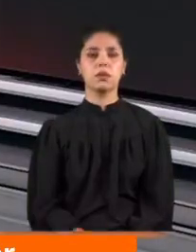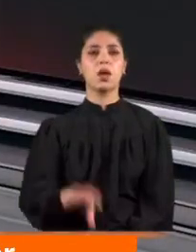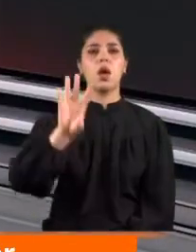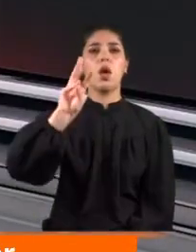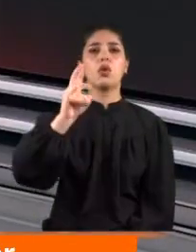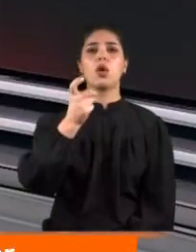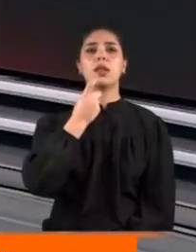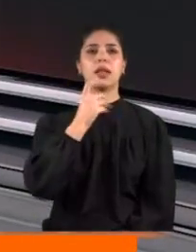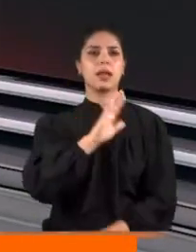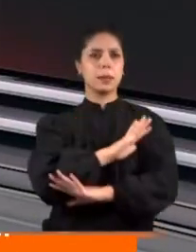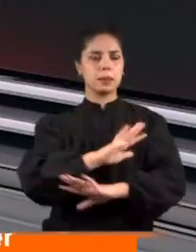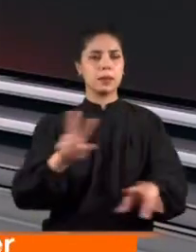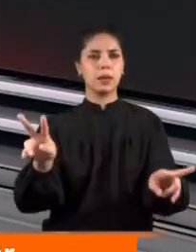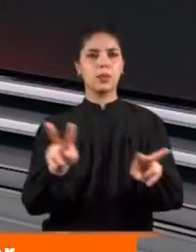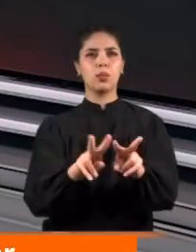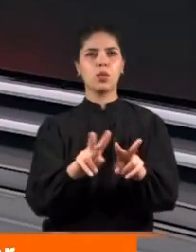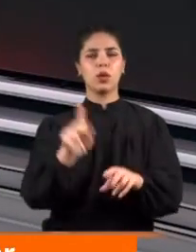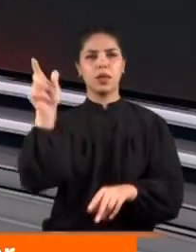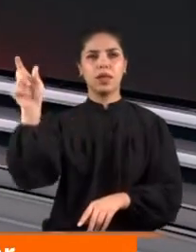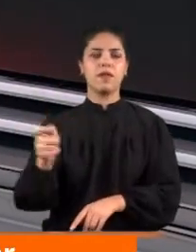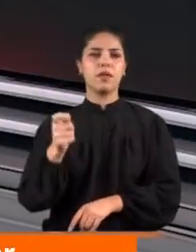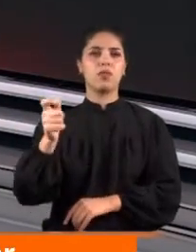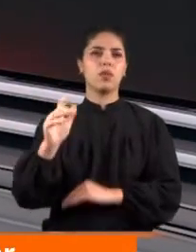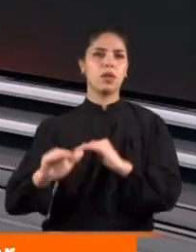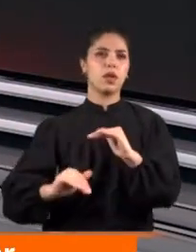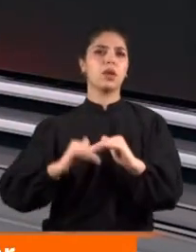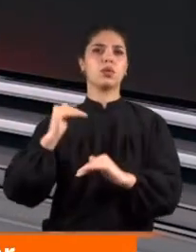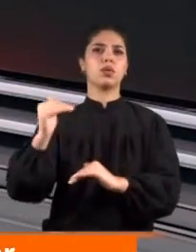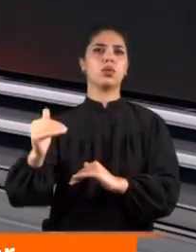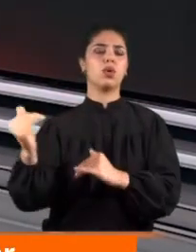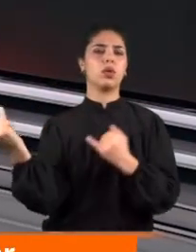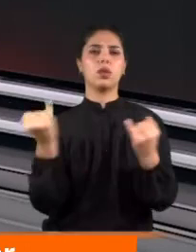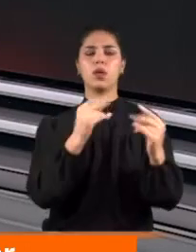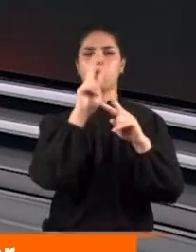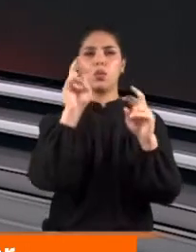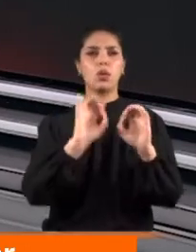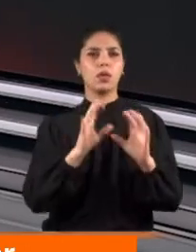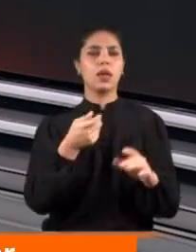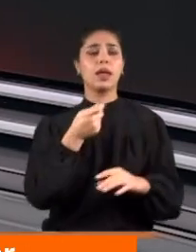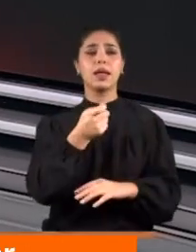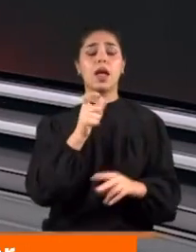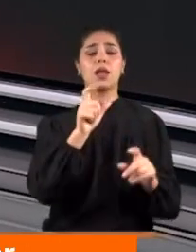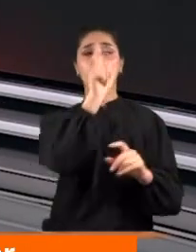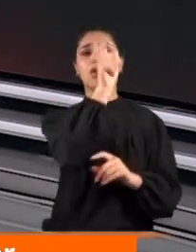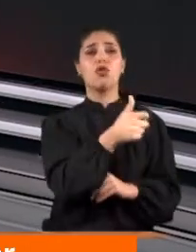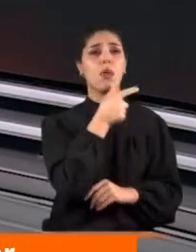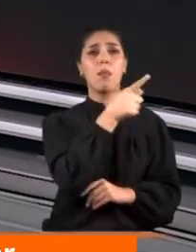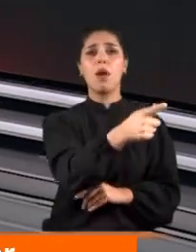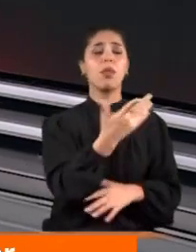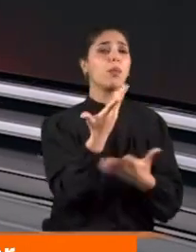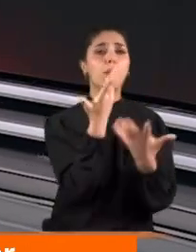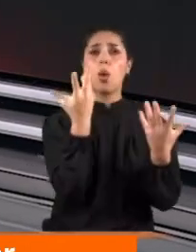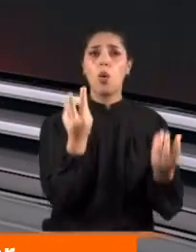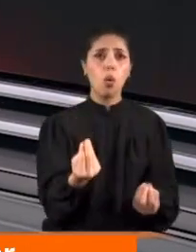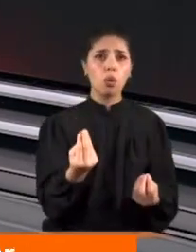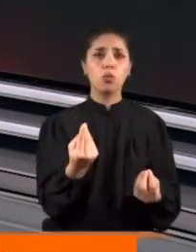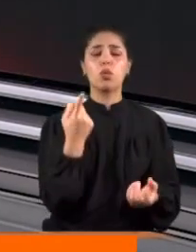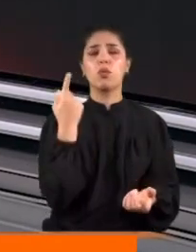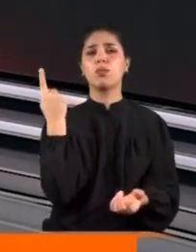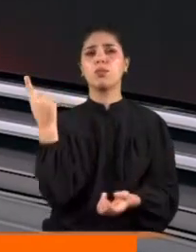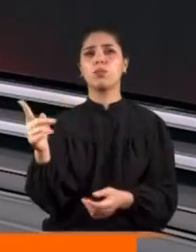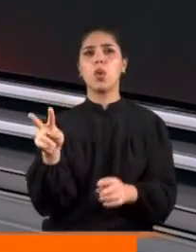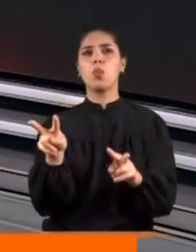14 yıl geçmiş Münevver karabul cinayetinin üzerinden o günden bu yana tartışılan konulardan biri de katil Cem Garipoğlu'nun akıbeti münevver'in Ailesi hapishanede